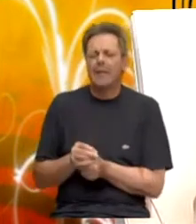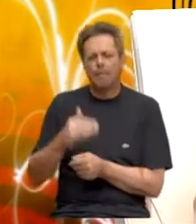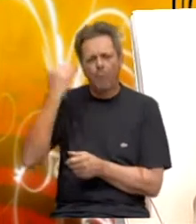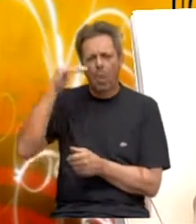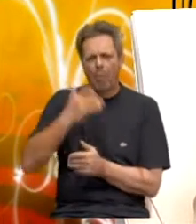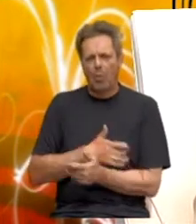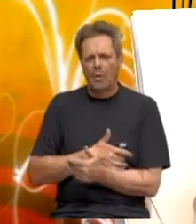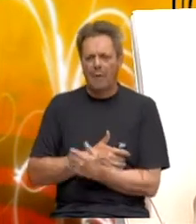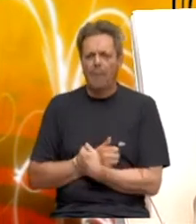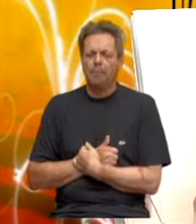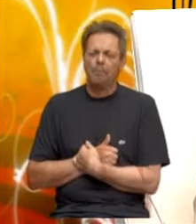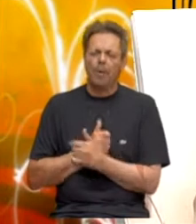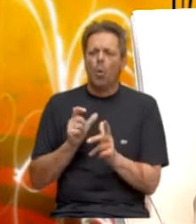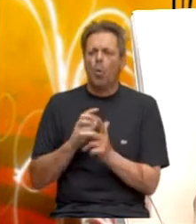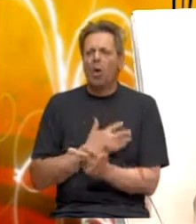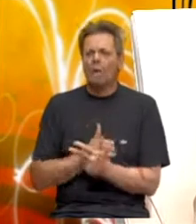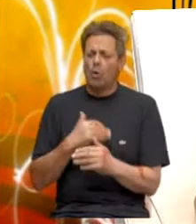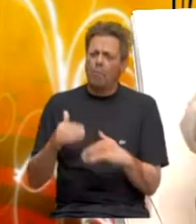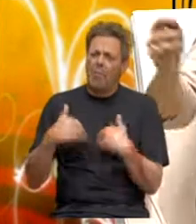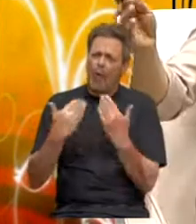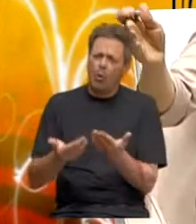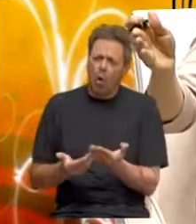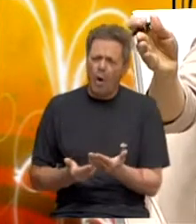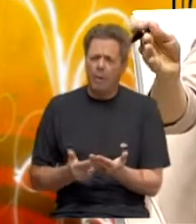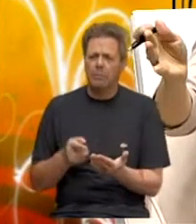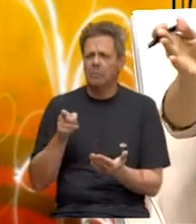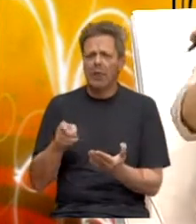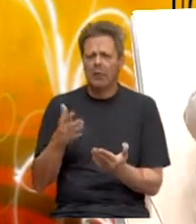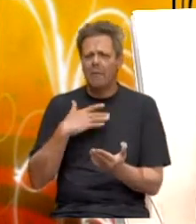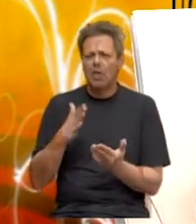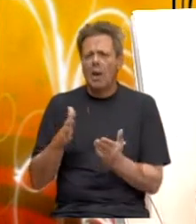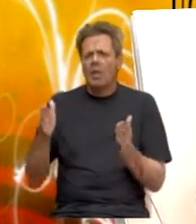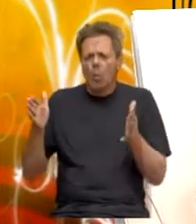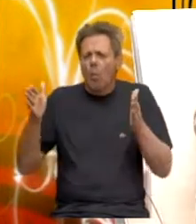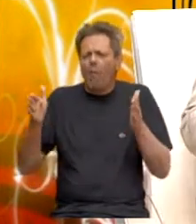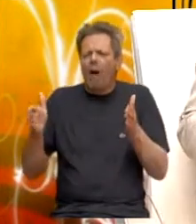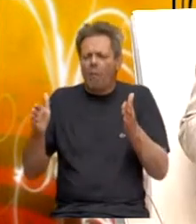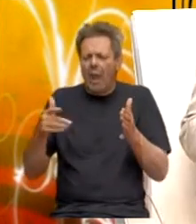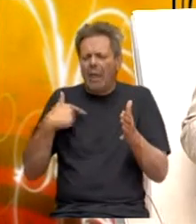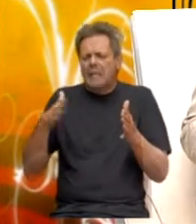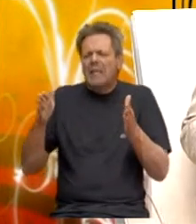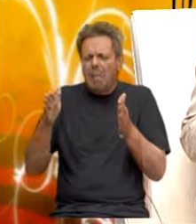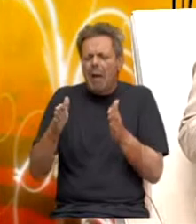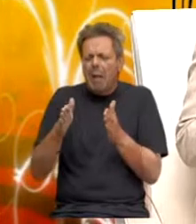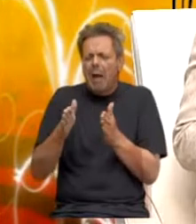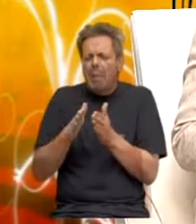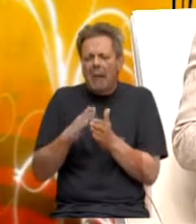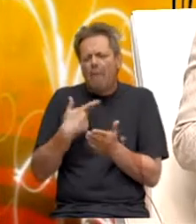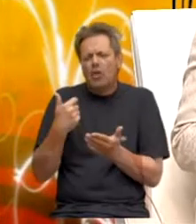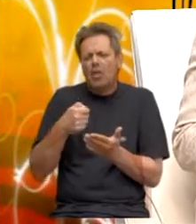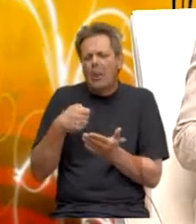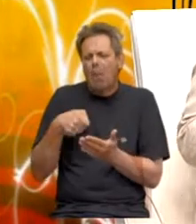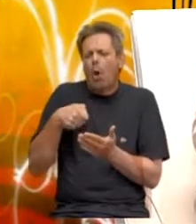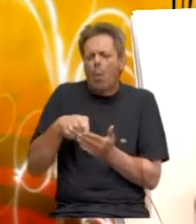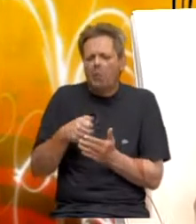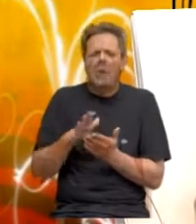umjetnog srca u Hrvatskoj. Nakon toga se ta srca više nisu takve veličine. Sad su ono sve manje i manje i ne moraju se više vući za sobom, oni se stavljaju